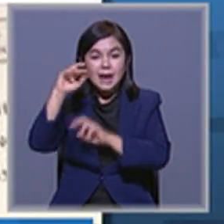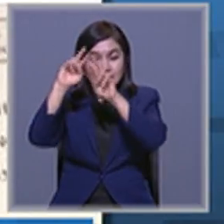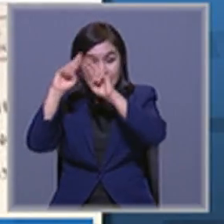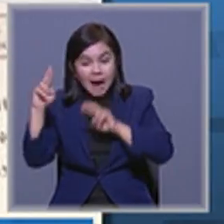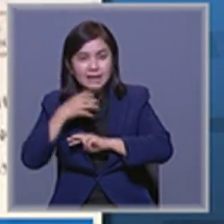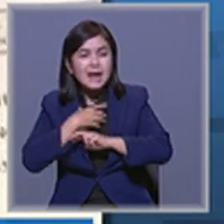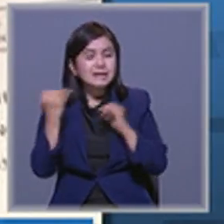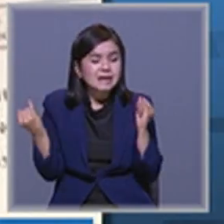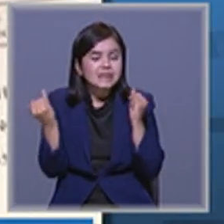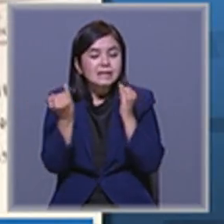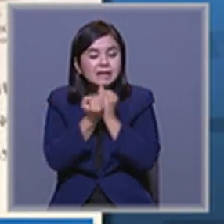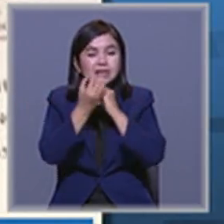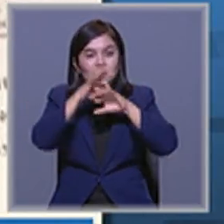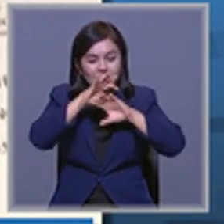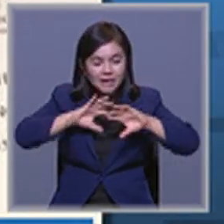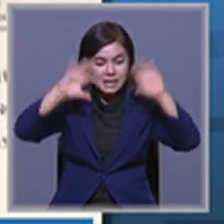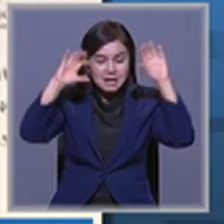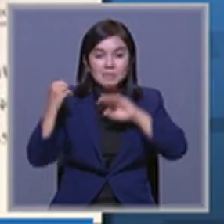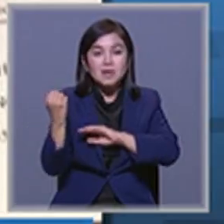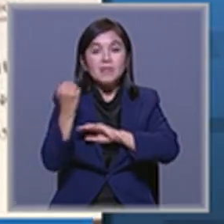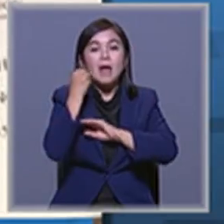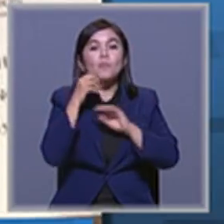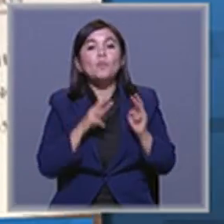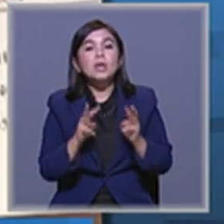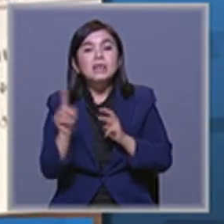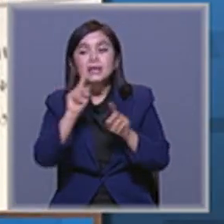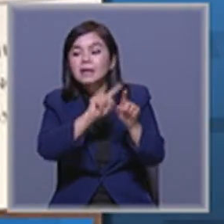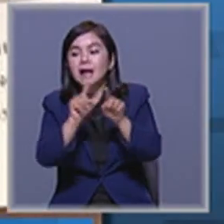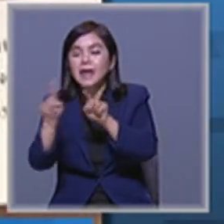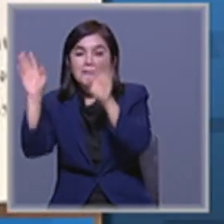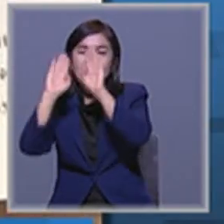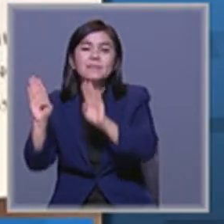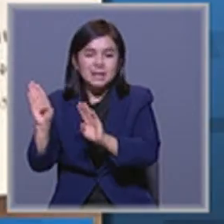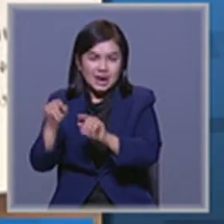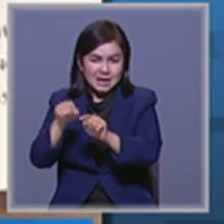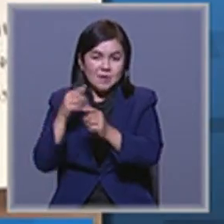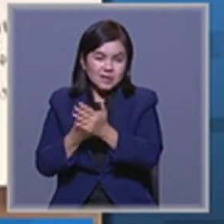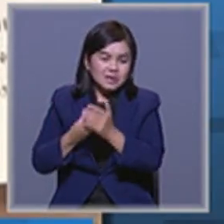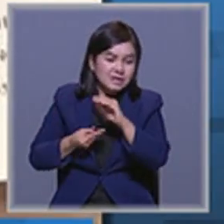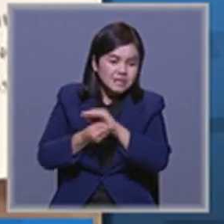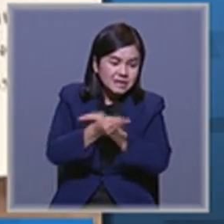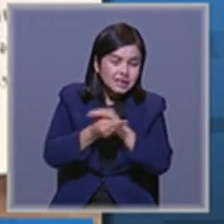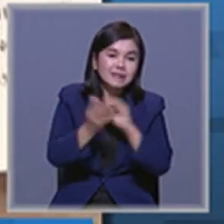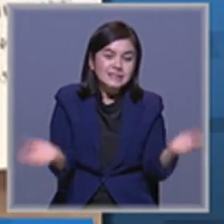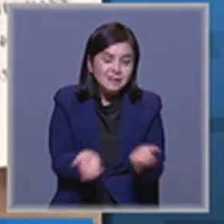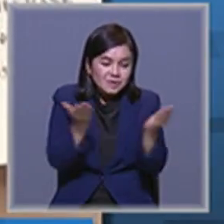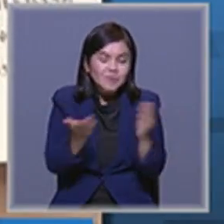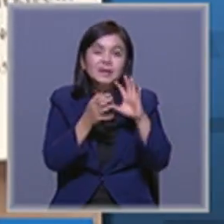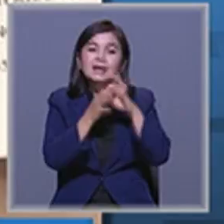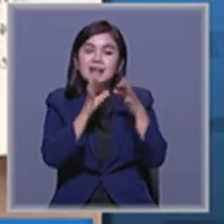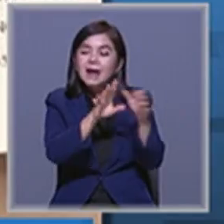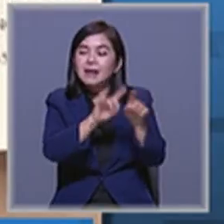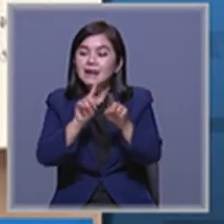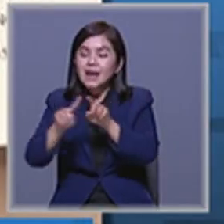ไปใกล้ชิดกับข้าราชการคนมีอำนาจก็จะใช้ช่องทางเหล่านี้ครับเข้าไปจ่ายเงินจ่ายทองให้การสนับสนุนกันแต่สิ่